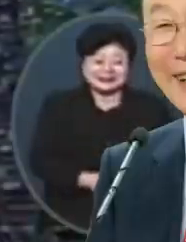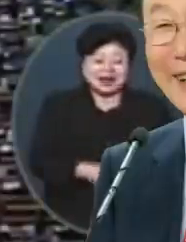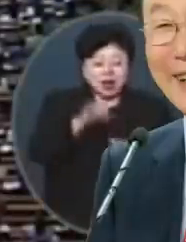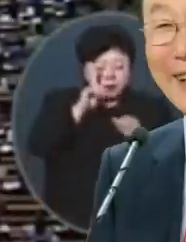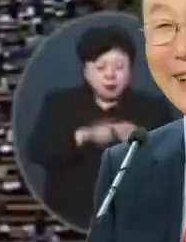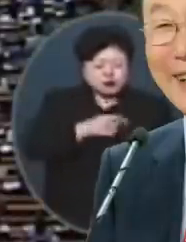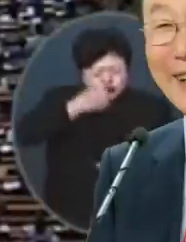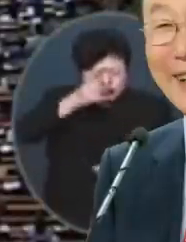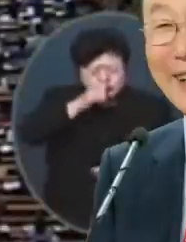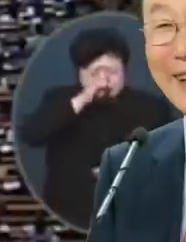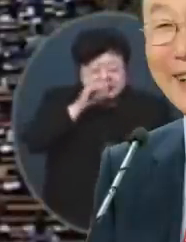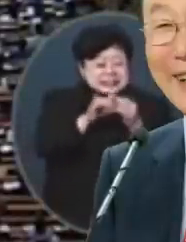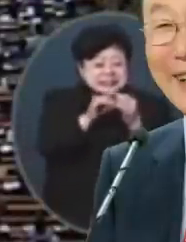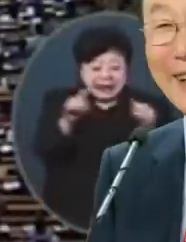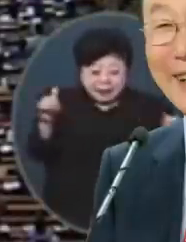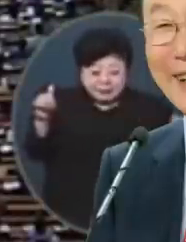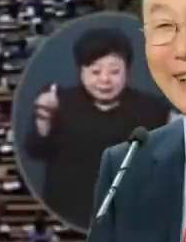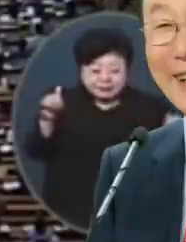목적과 꿈이 있는 사람은